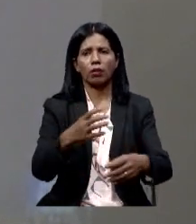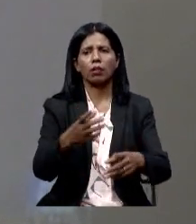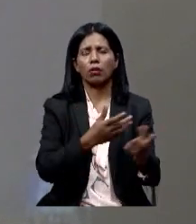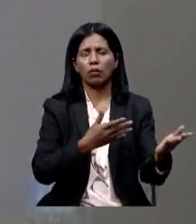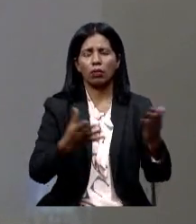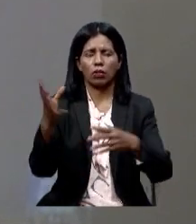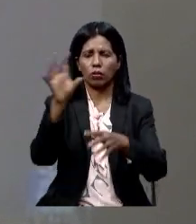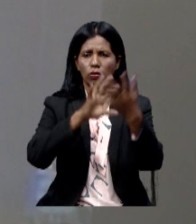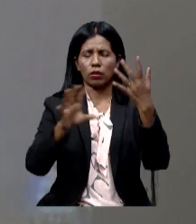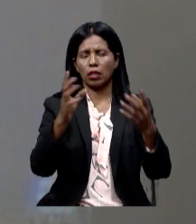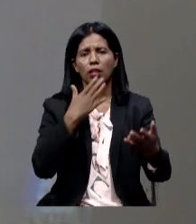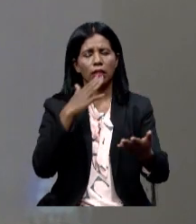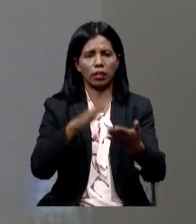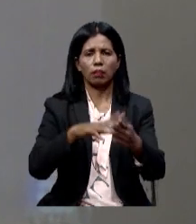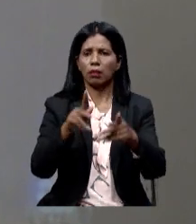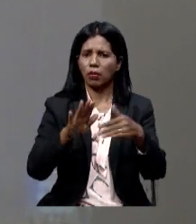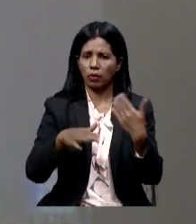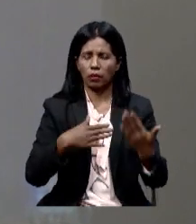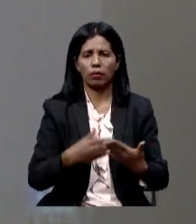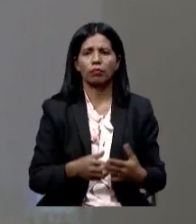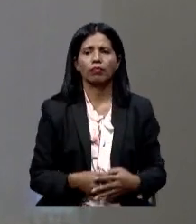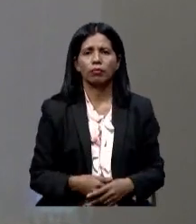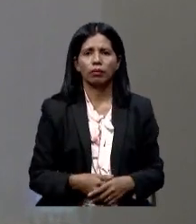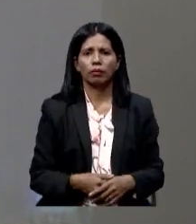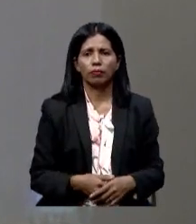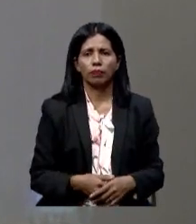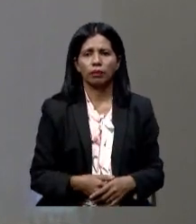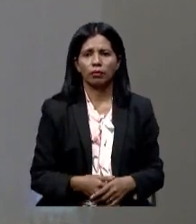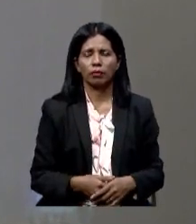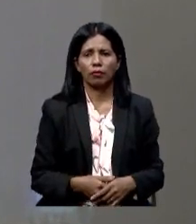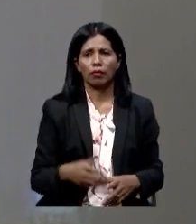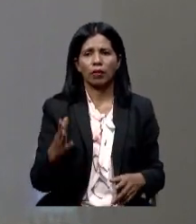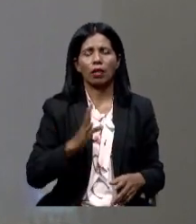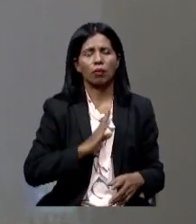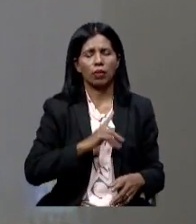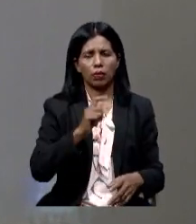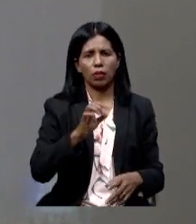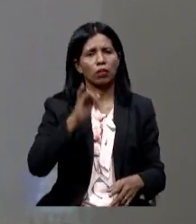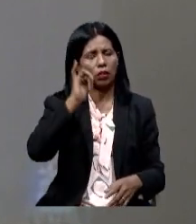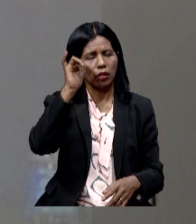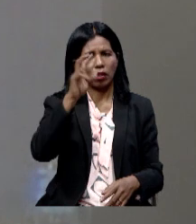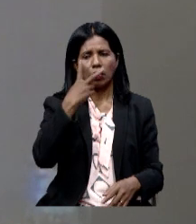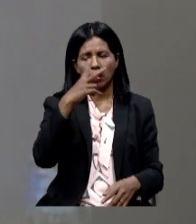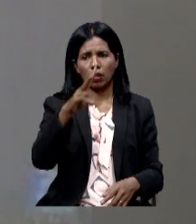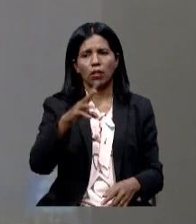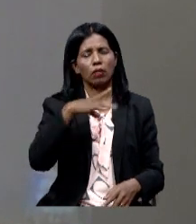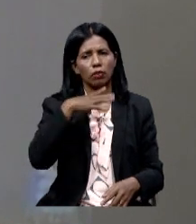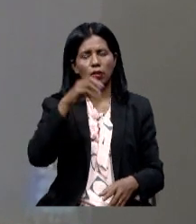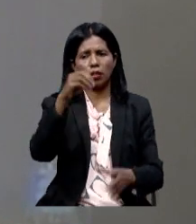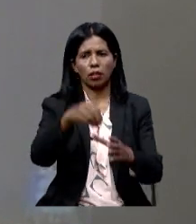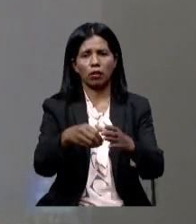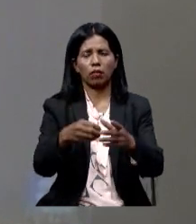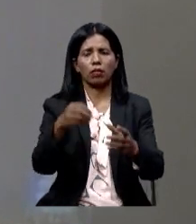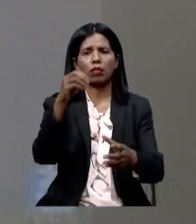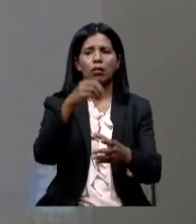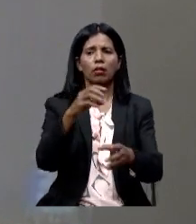bele ladiak bai iha komunidari. Tapa iha bari pite hosai kahware lisu tama ili seru fating,